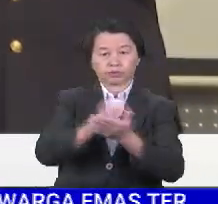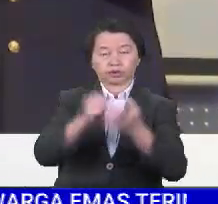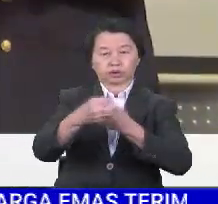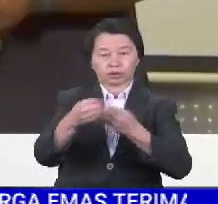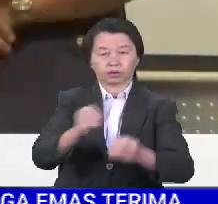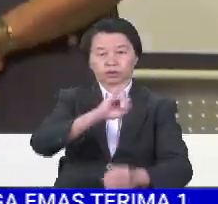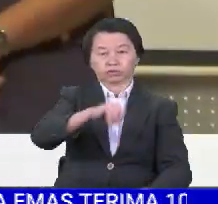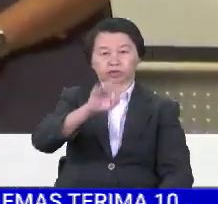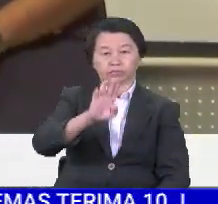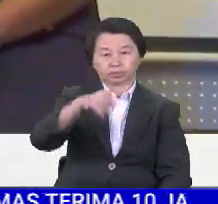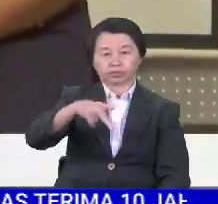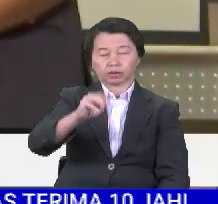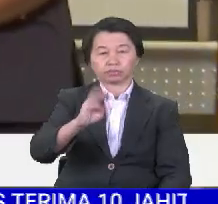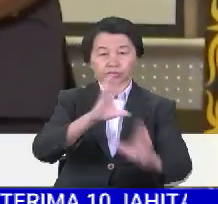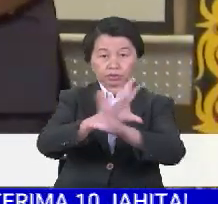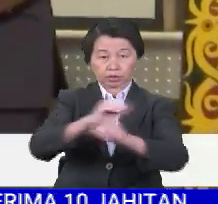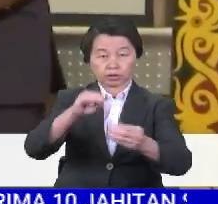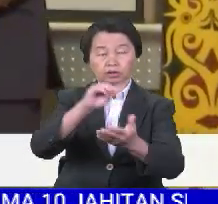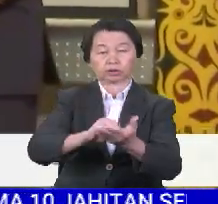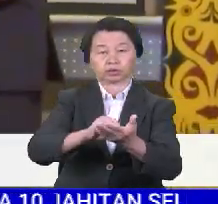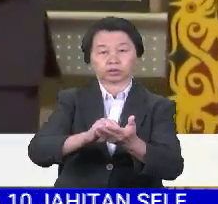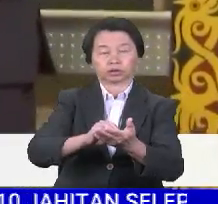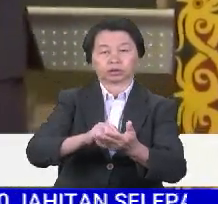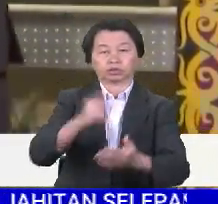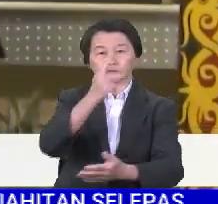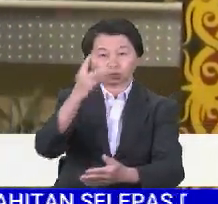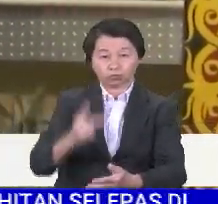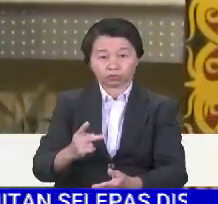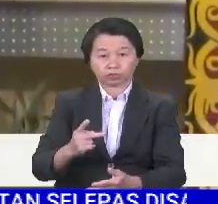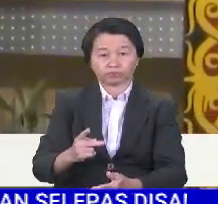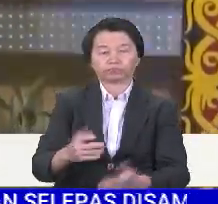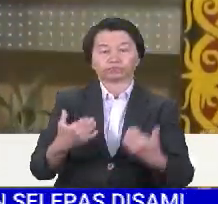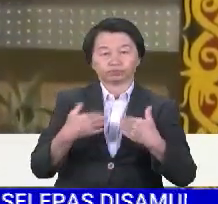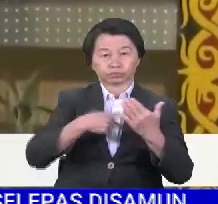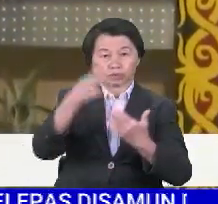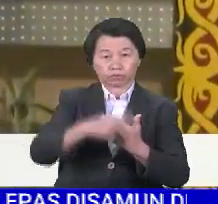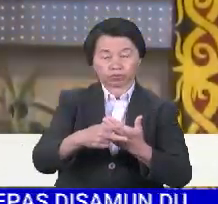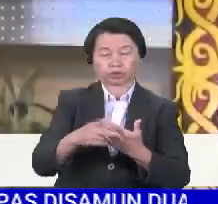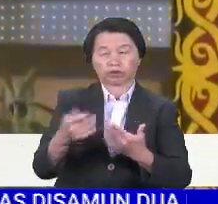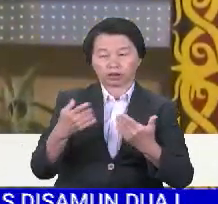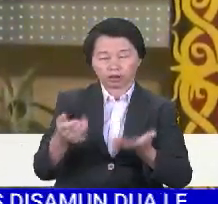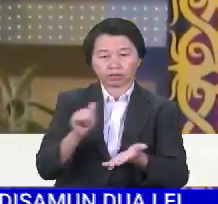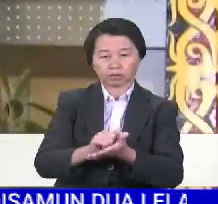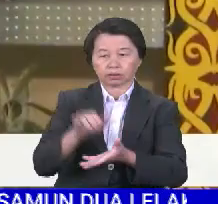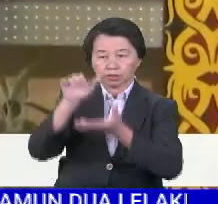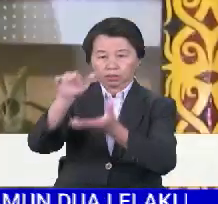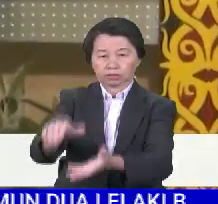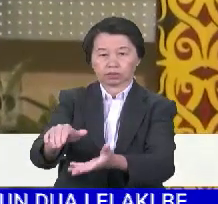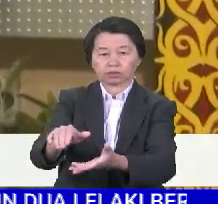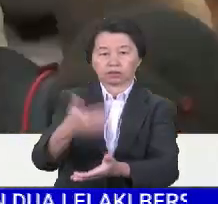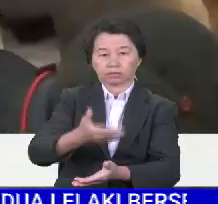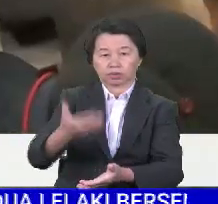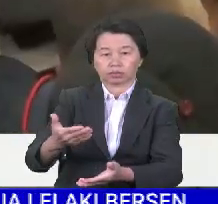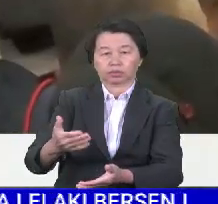Pejabat JBPM Sarawak di Tabuan Jaya, Kuching. Antara pengisian majlis itu termasuk penyerahan aplikasi